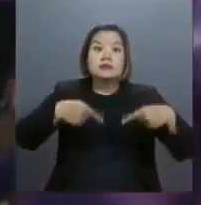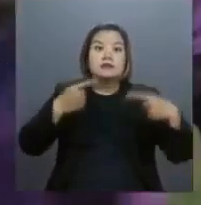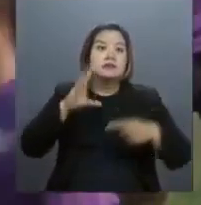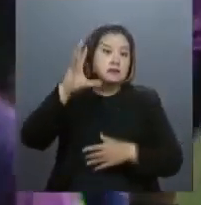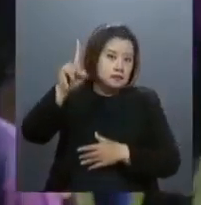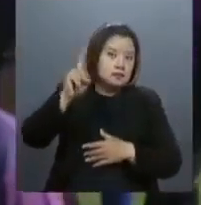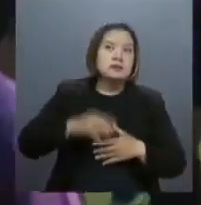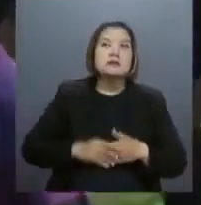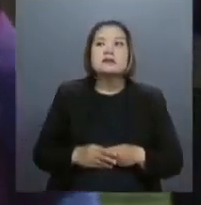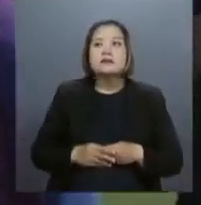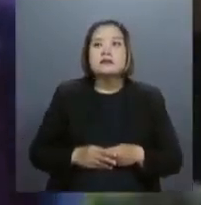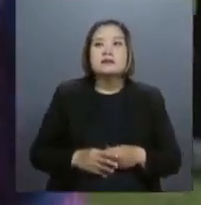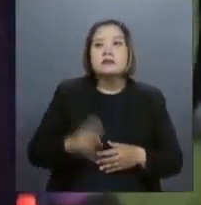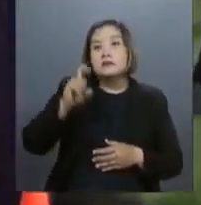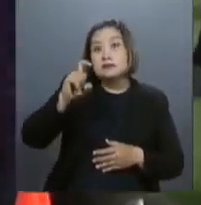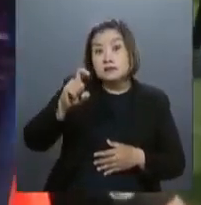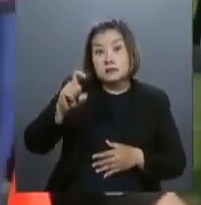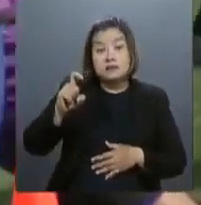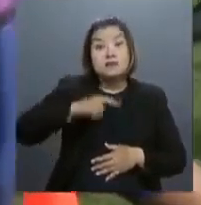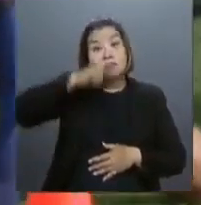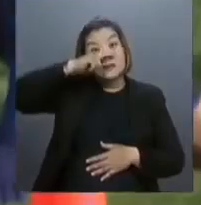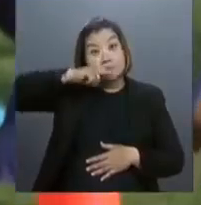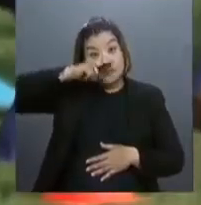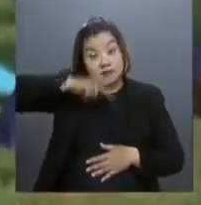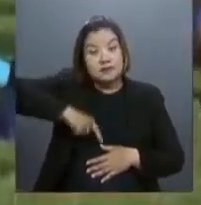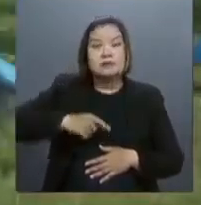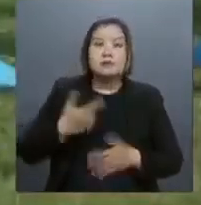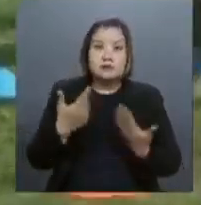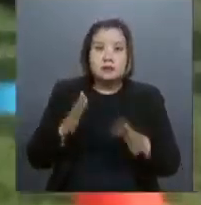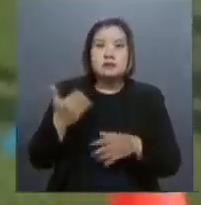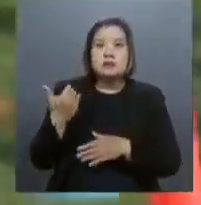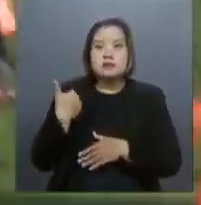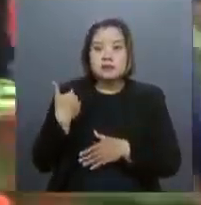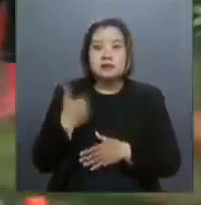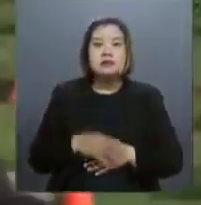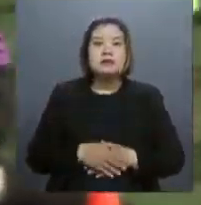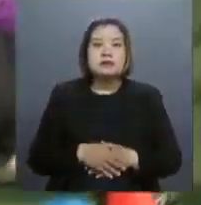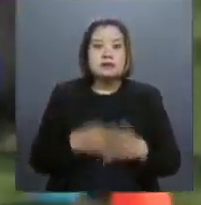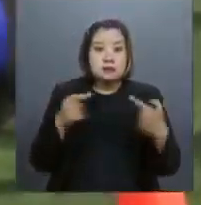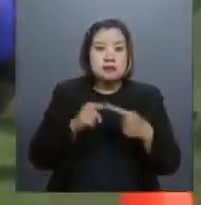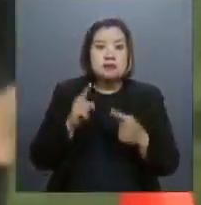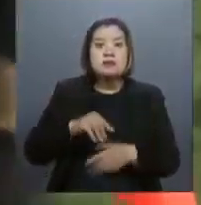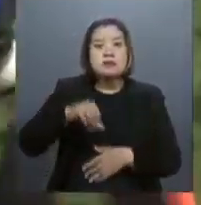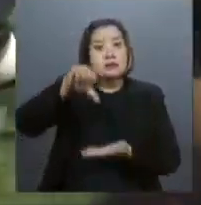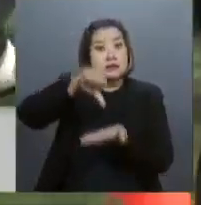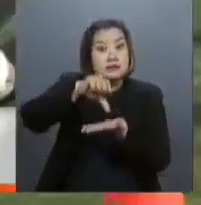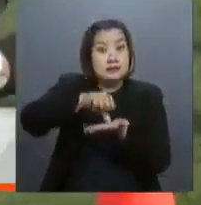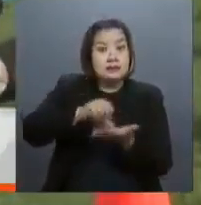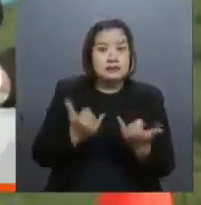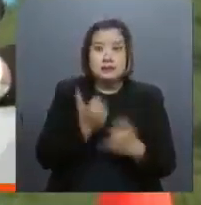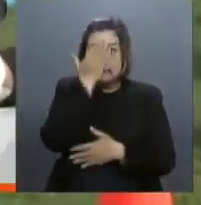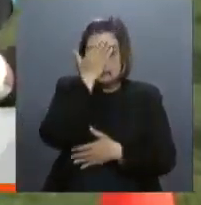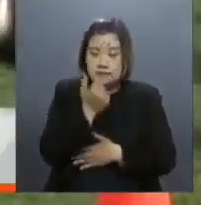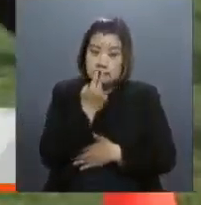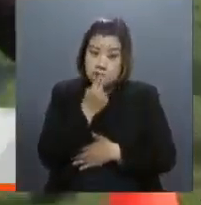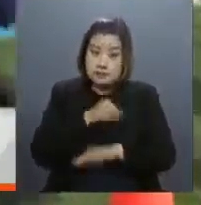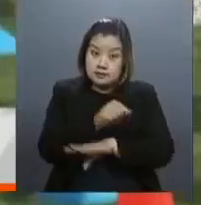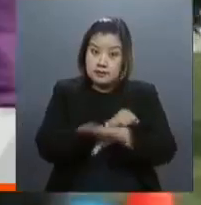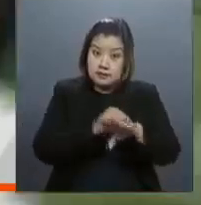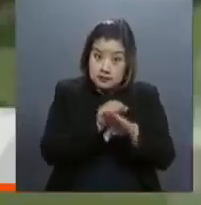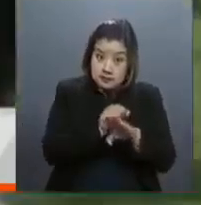ซิโก้กิตติศักดิ์เสนาเมืองนำลูกทีมฝึกซ้อมเป็นวันที่3ที่สนามรอฮันสเตเดียมประเทศอิหร่านซึ่งติดกับสนามที่ใช้แข่งขันจริงในวัน